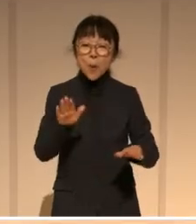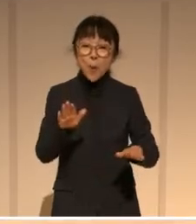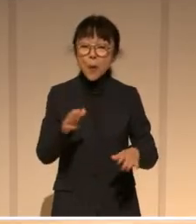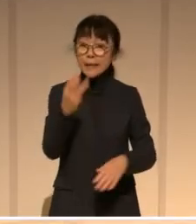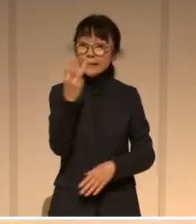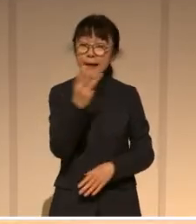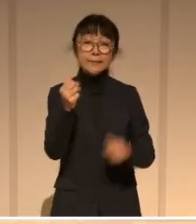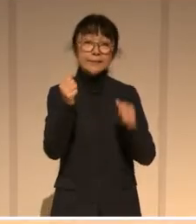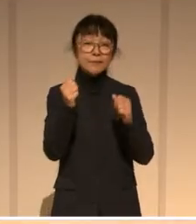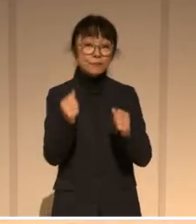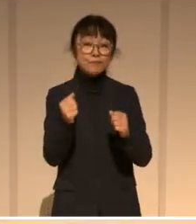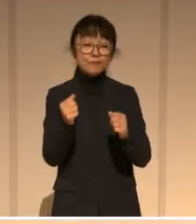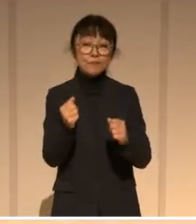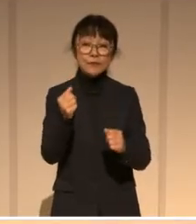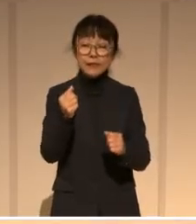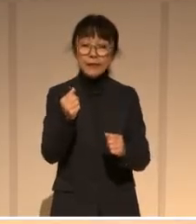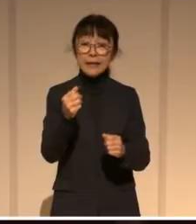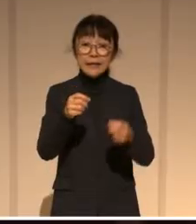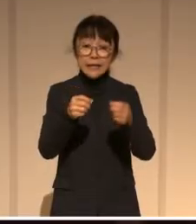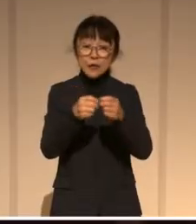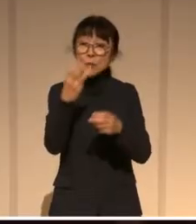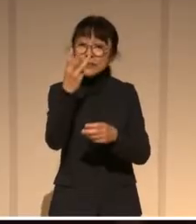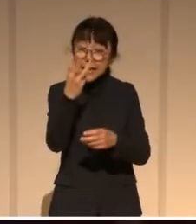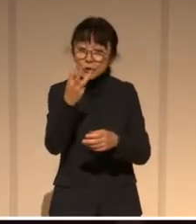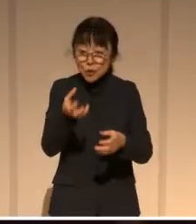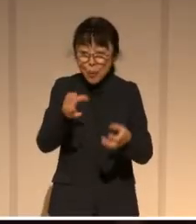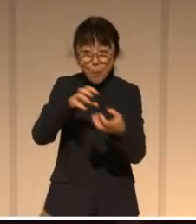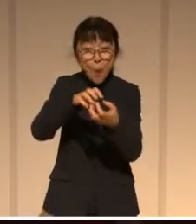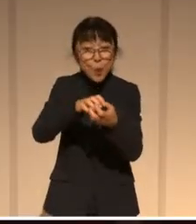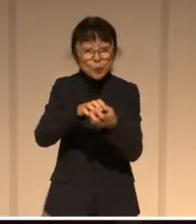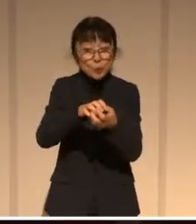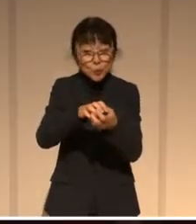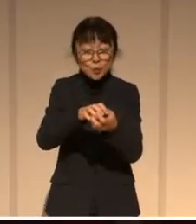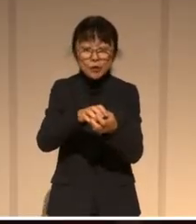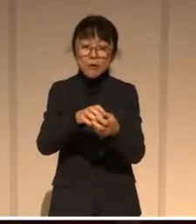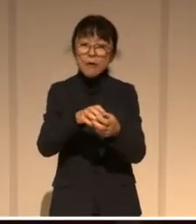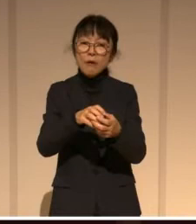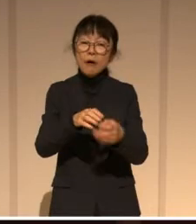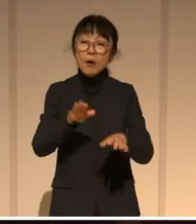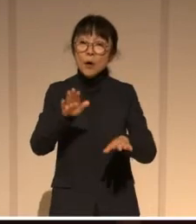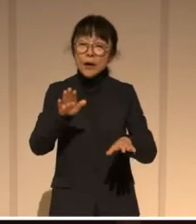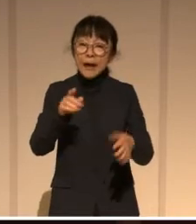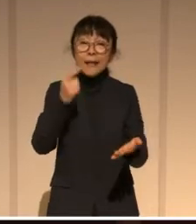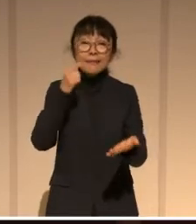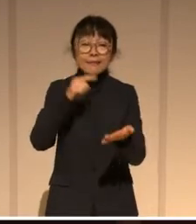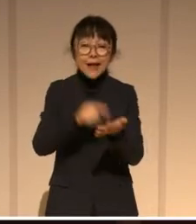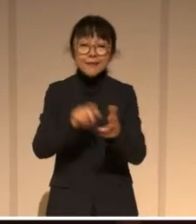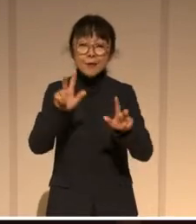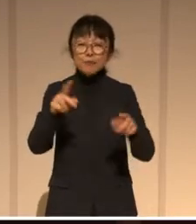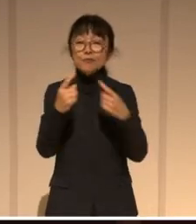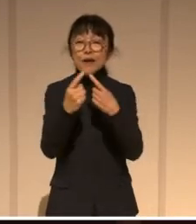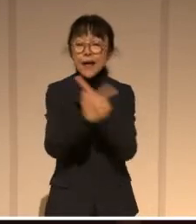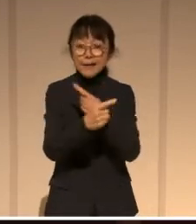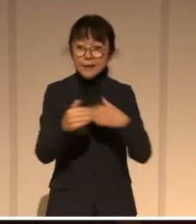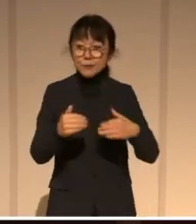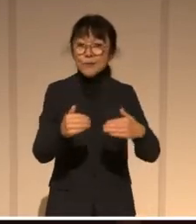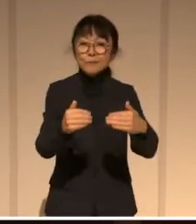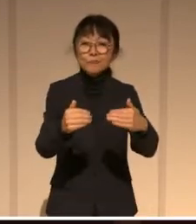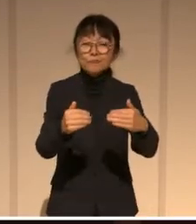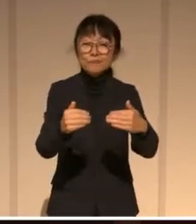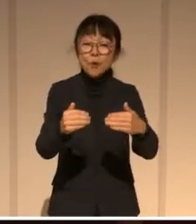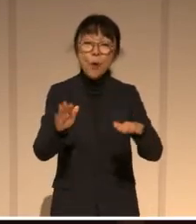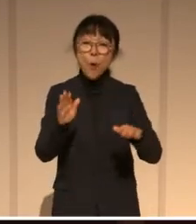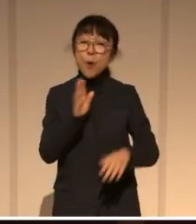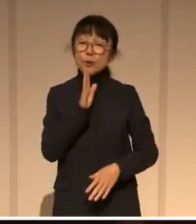いらっしゃいますので3色のボールを使ってまたちょっとルールを簡易版にあえて進めてまいります